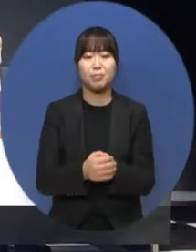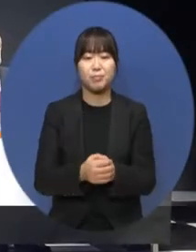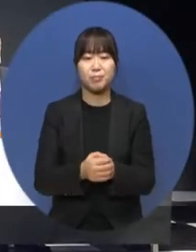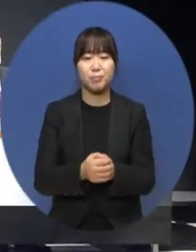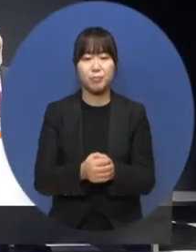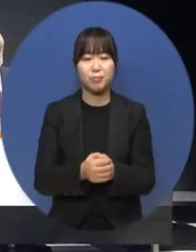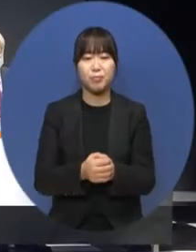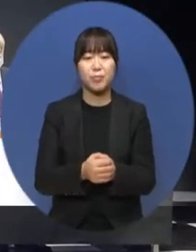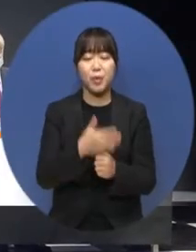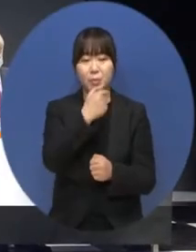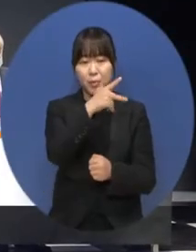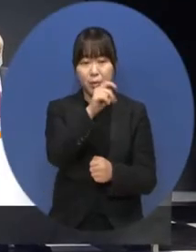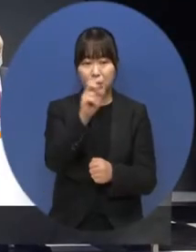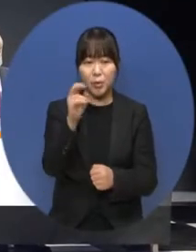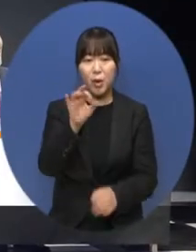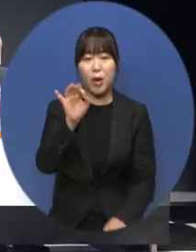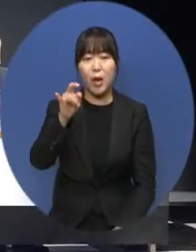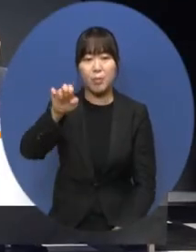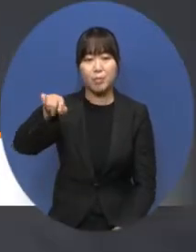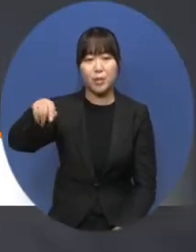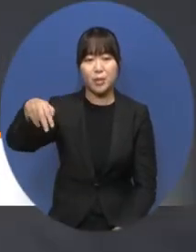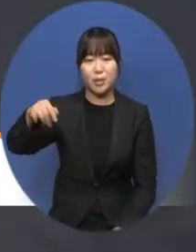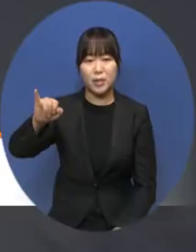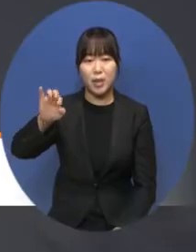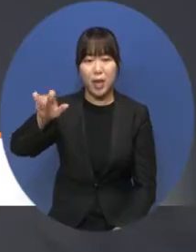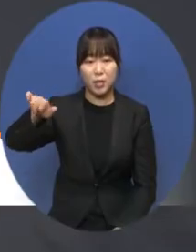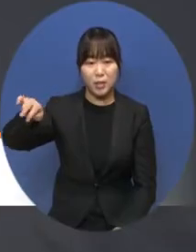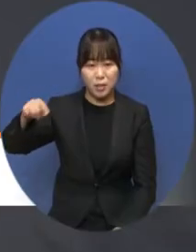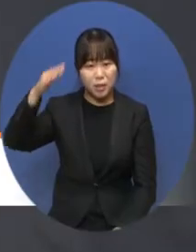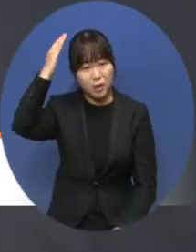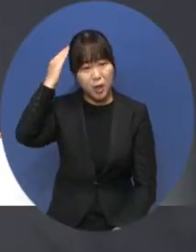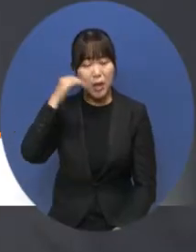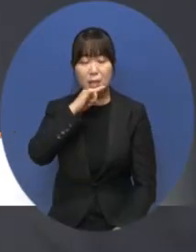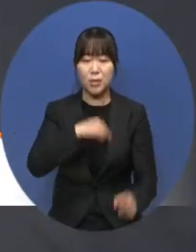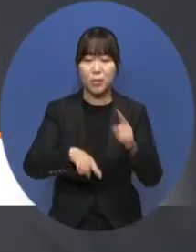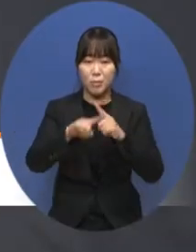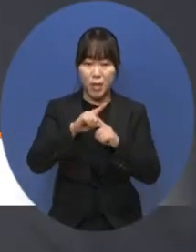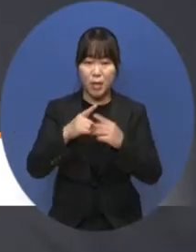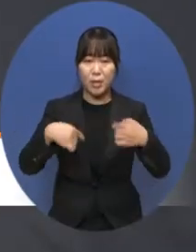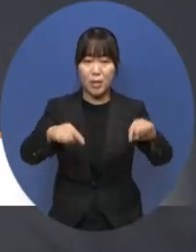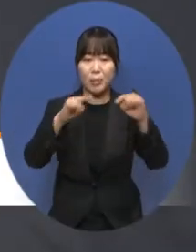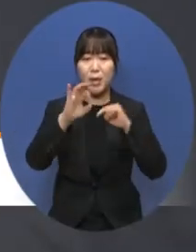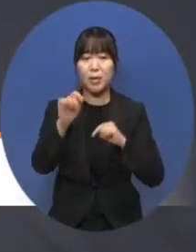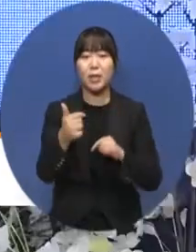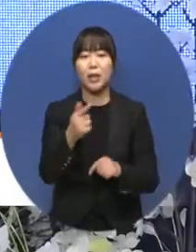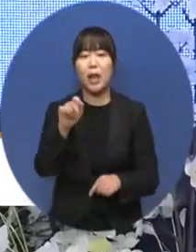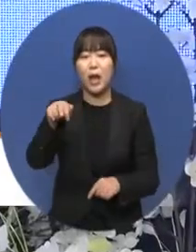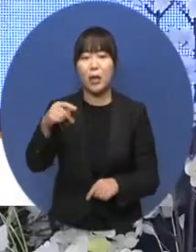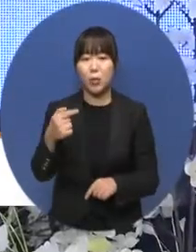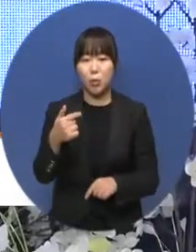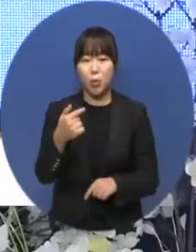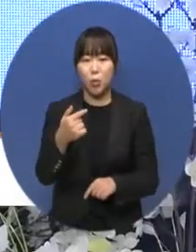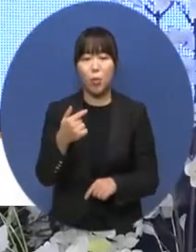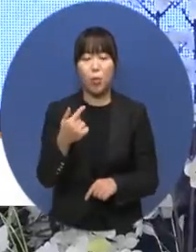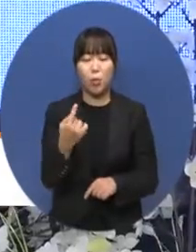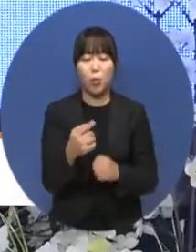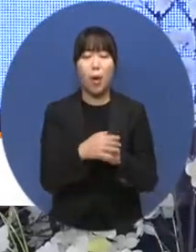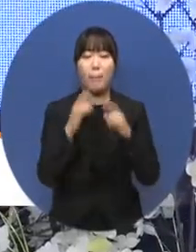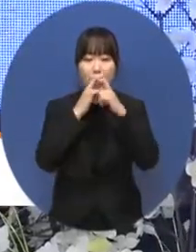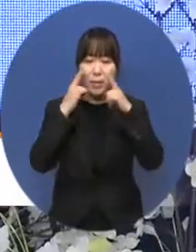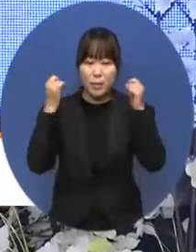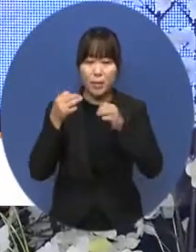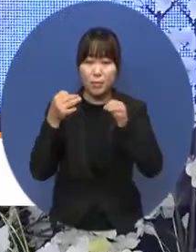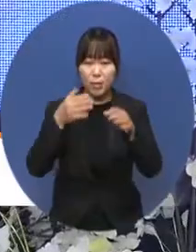WBC 복지TV와 FG아크스, 대한적십자사가 참여한 은나노 마스크 기부 전달식이